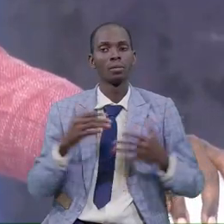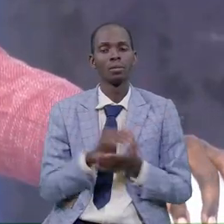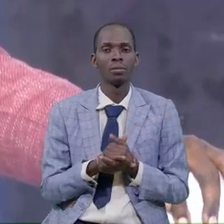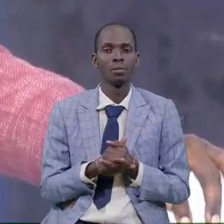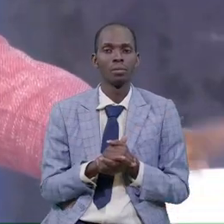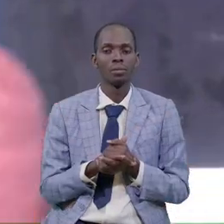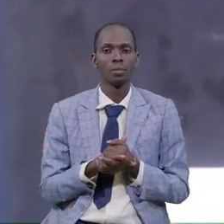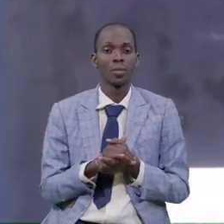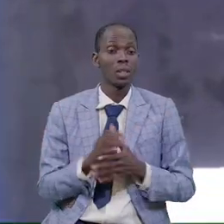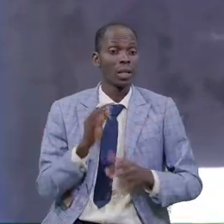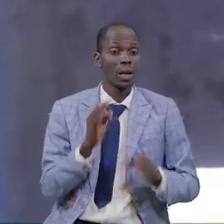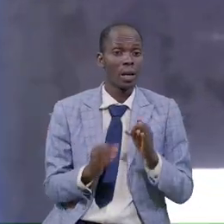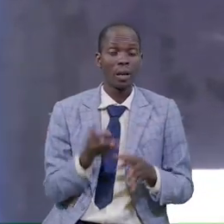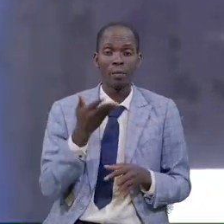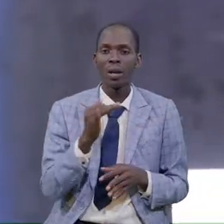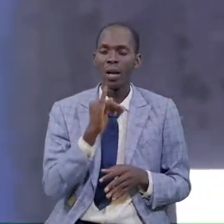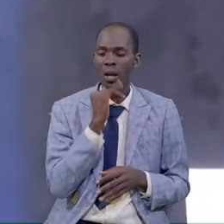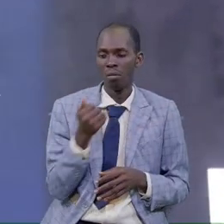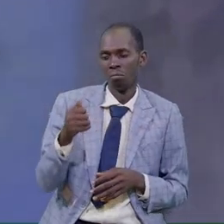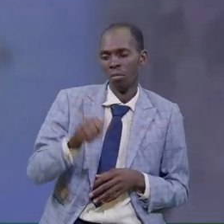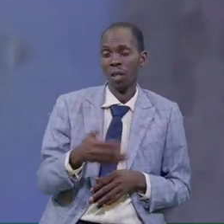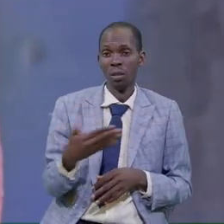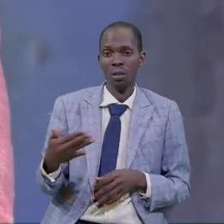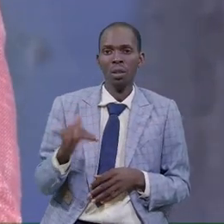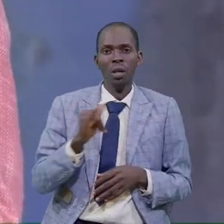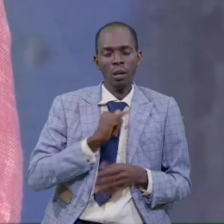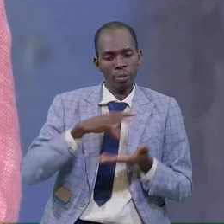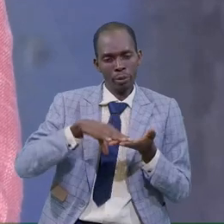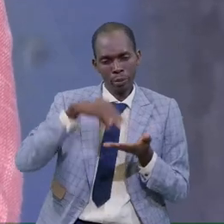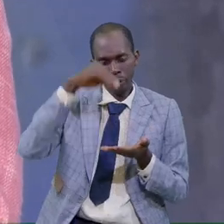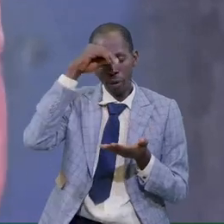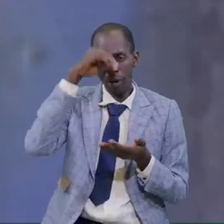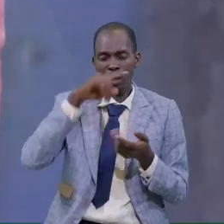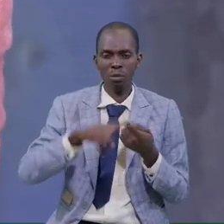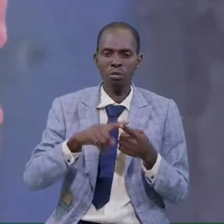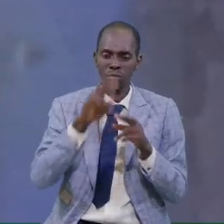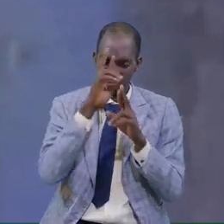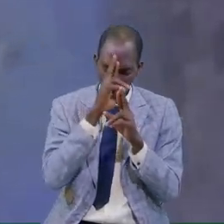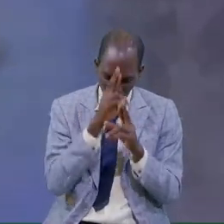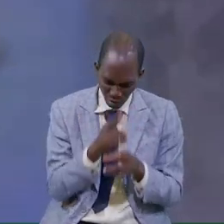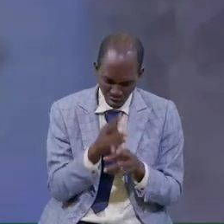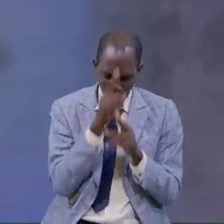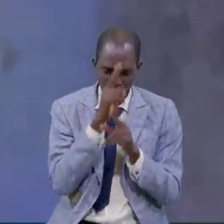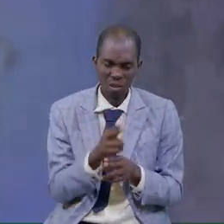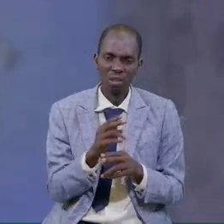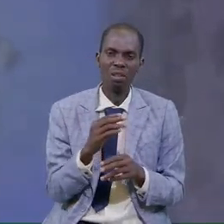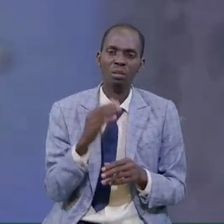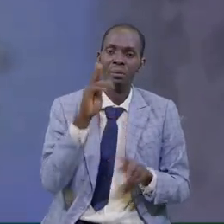s'il y a quelque chose, j'ai appris à respecter les personnes âgées.